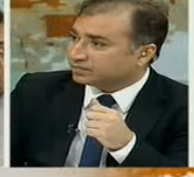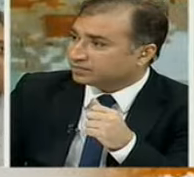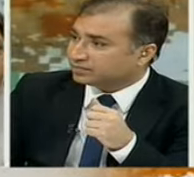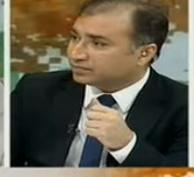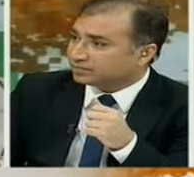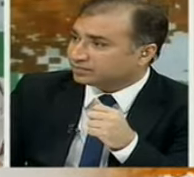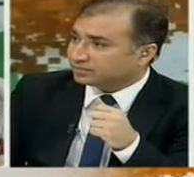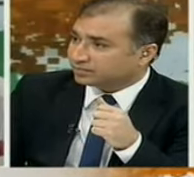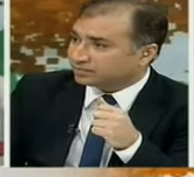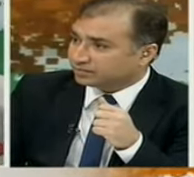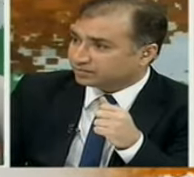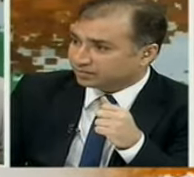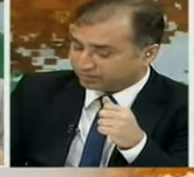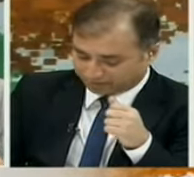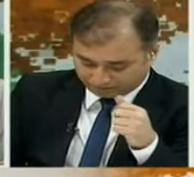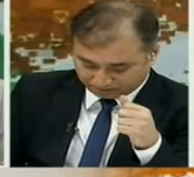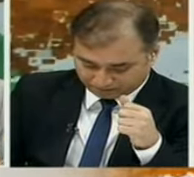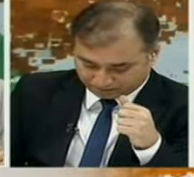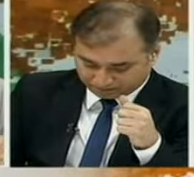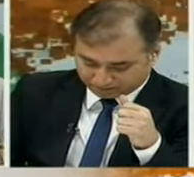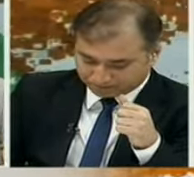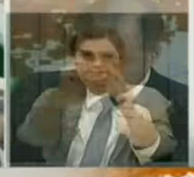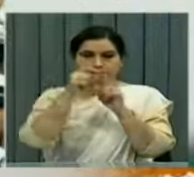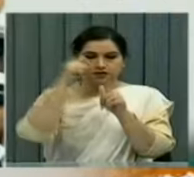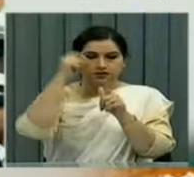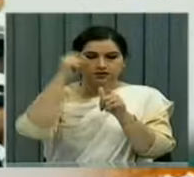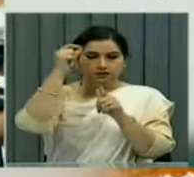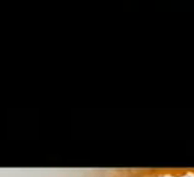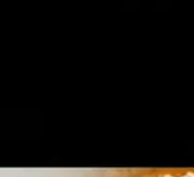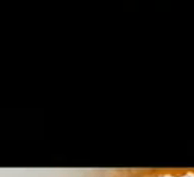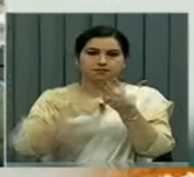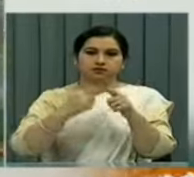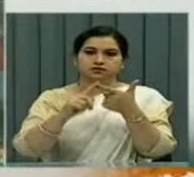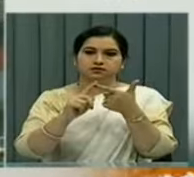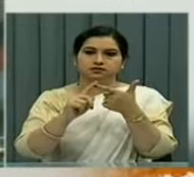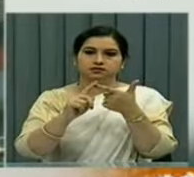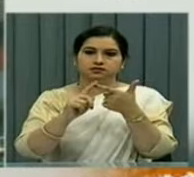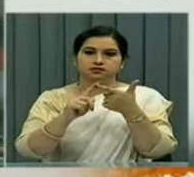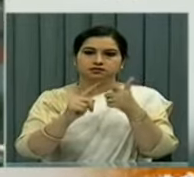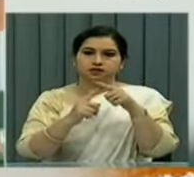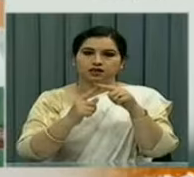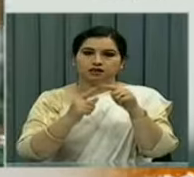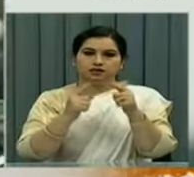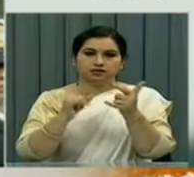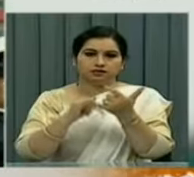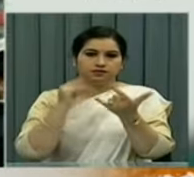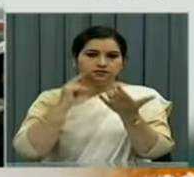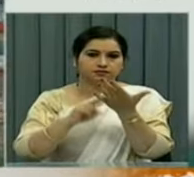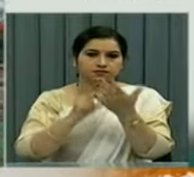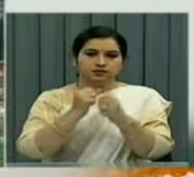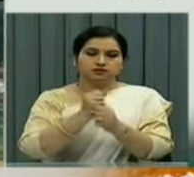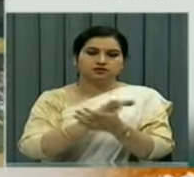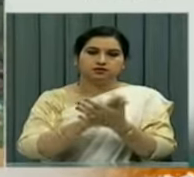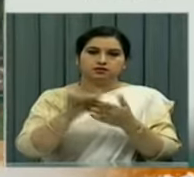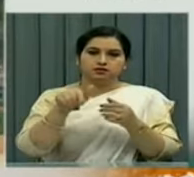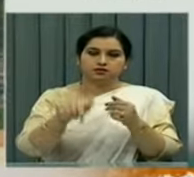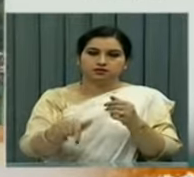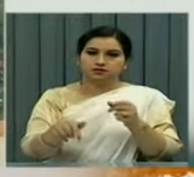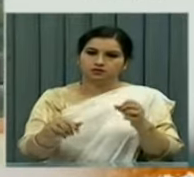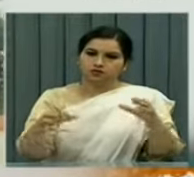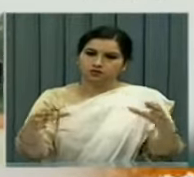बिल्कुल, जो असम राइफल्स है ये जब वहां पे असम में